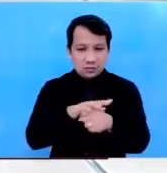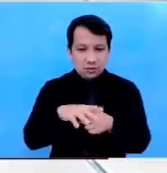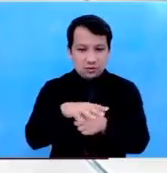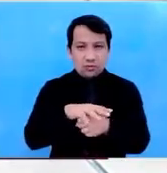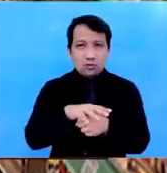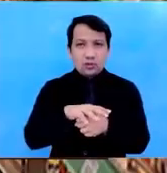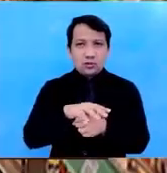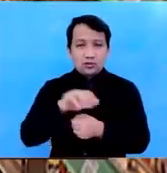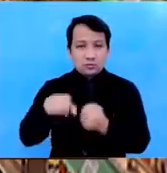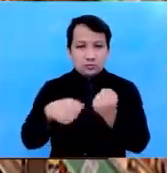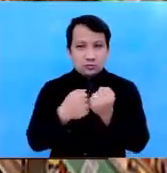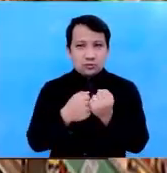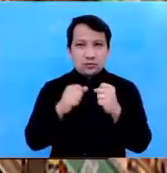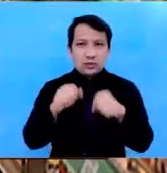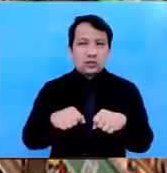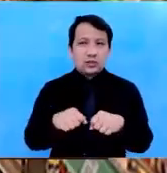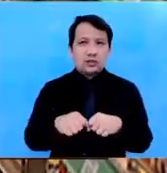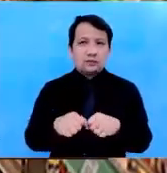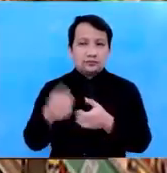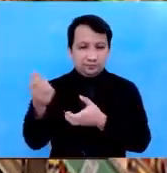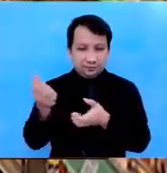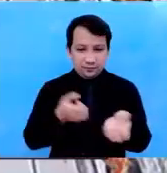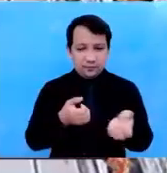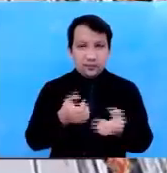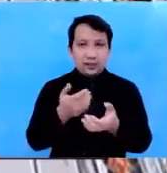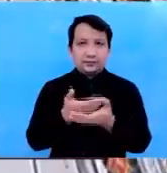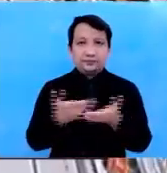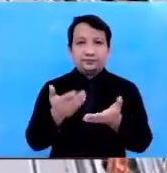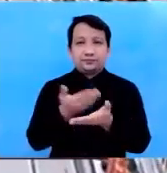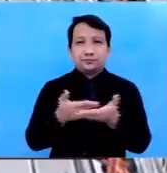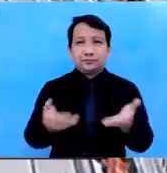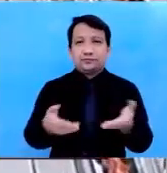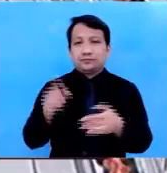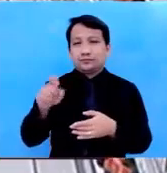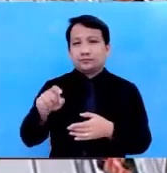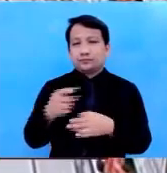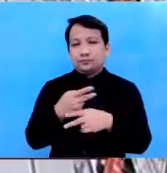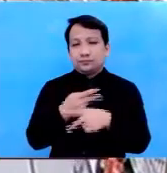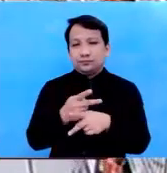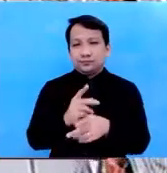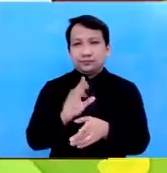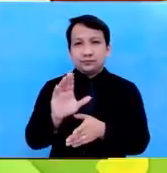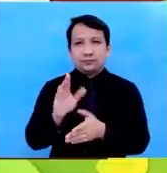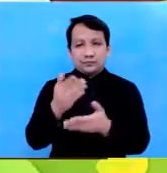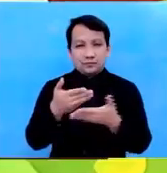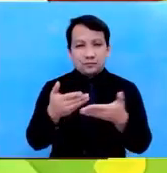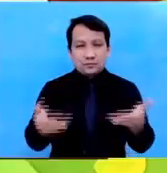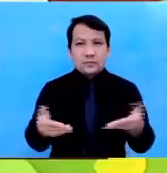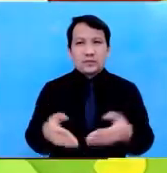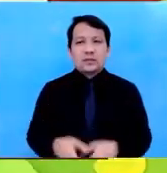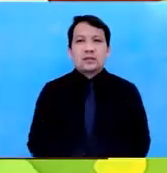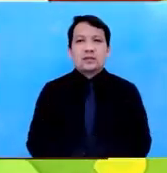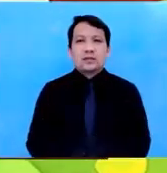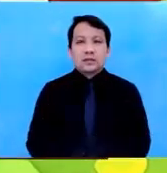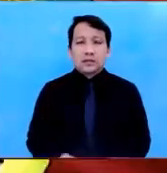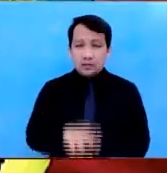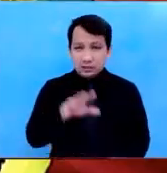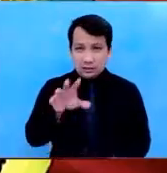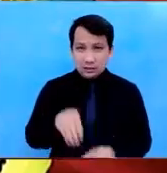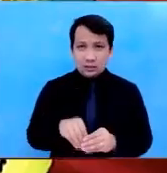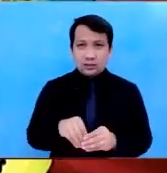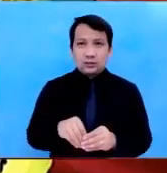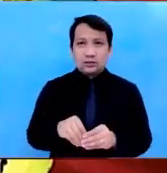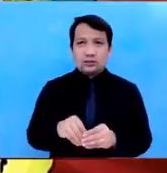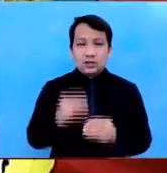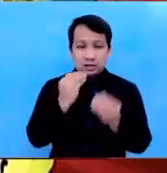apektado rin. Inaangkat din kasi ang ilang raw materials na kailangan sa produksyon ng mga ito. Damay tuloy pati ang ating Noche